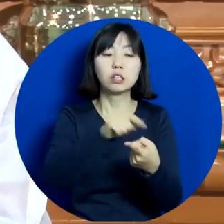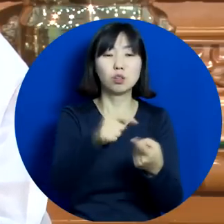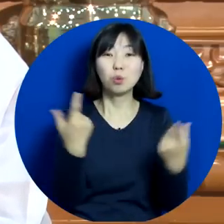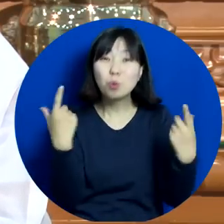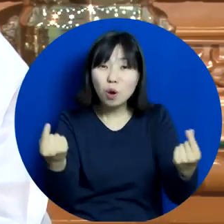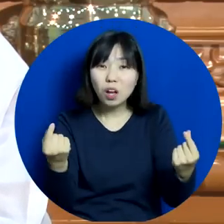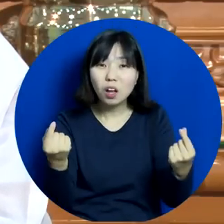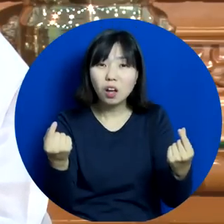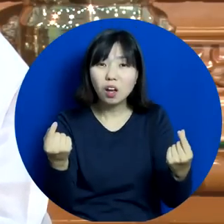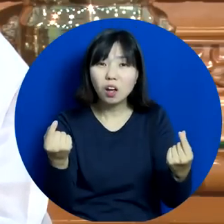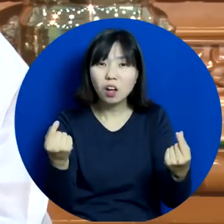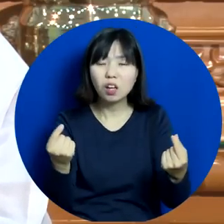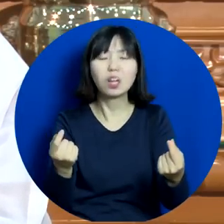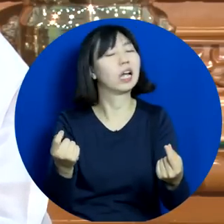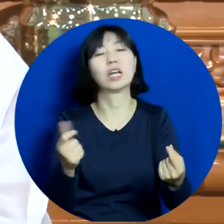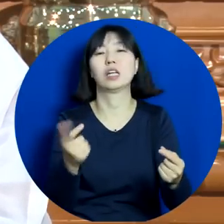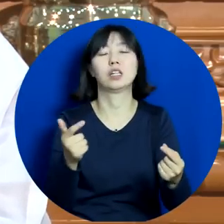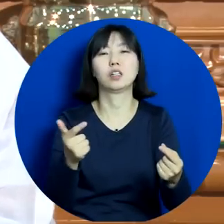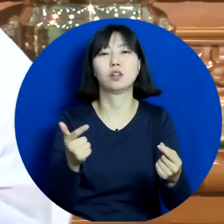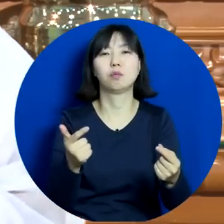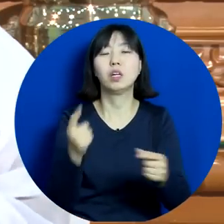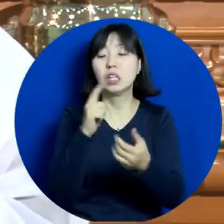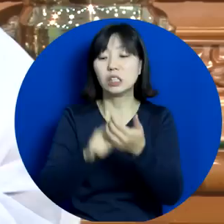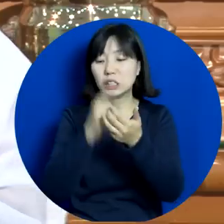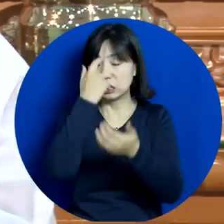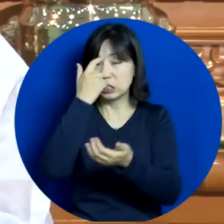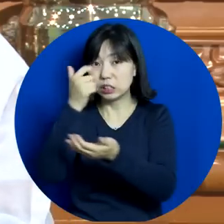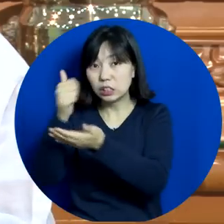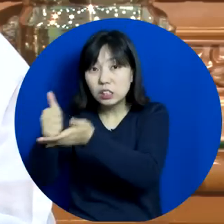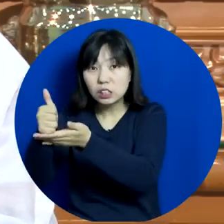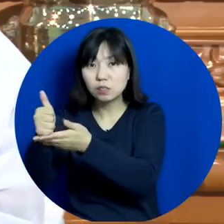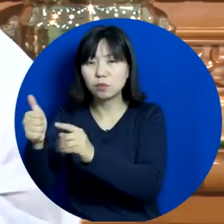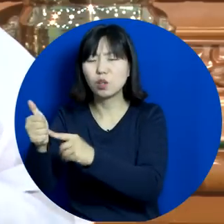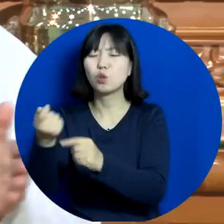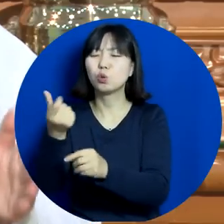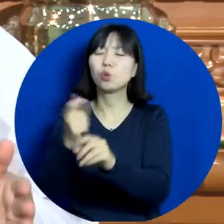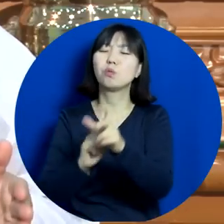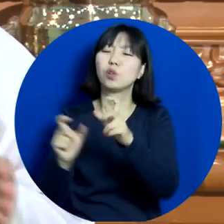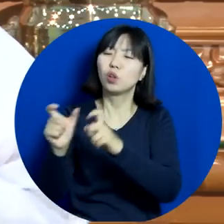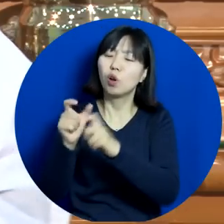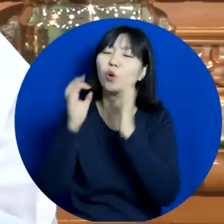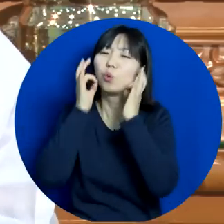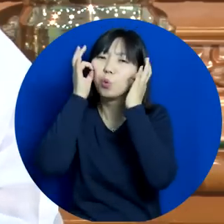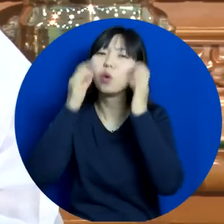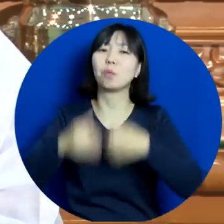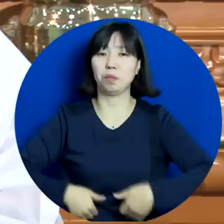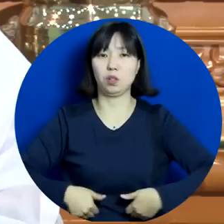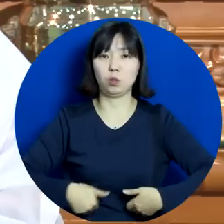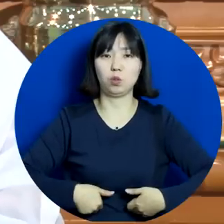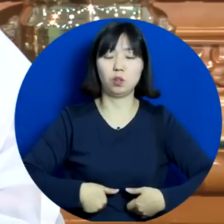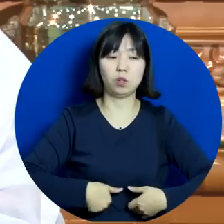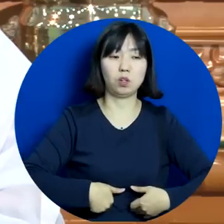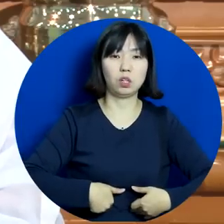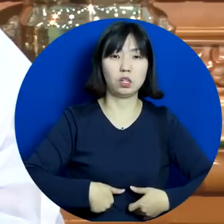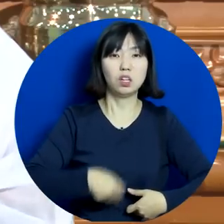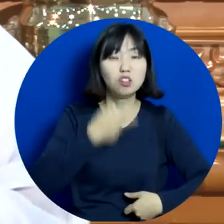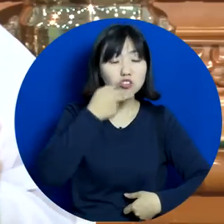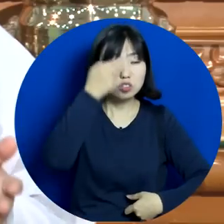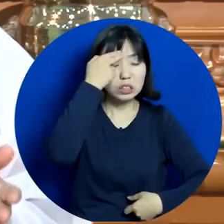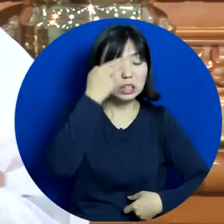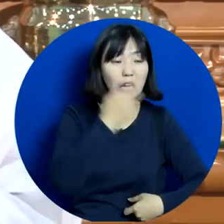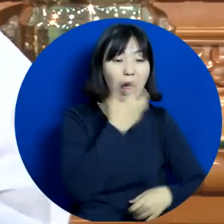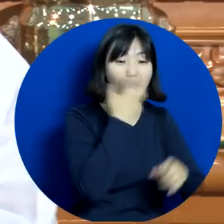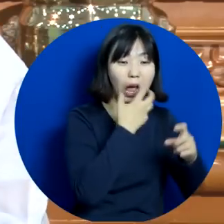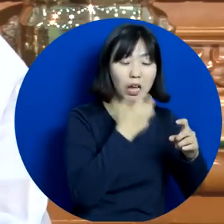나아져야 된다 이게. 여러분들이 먹을 때 안 먹든지, 여러분들이 열 잔 먹을 때 한 잔 먹든지, 여러분들